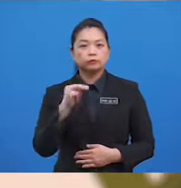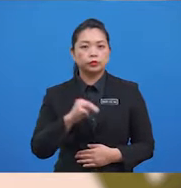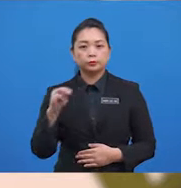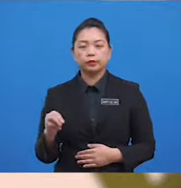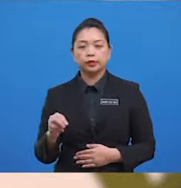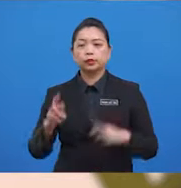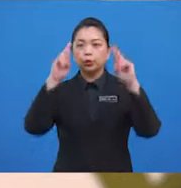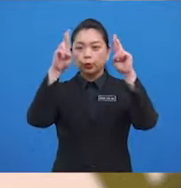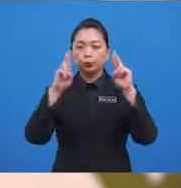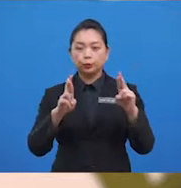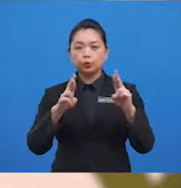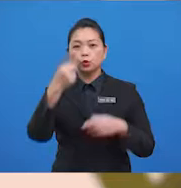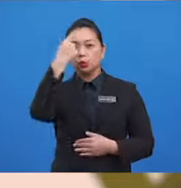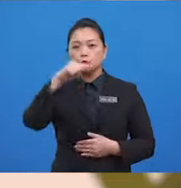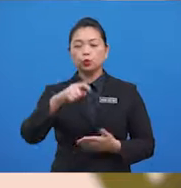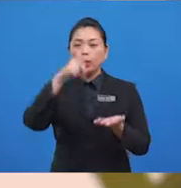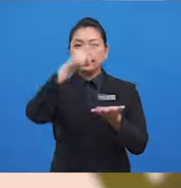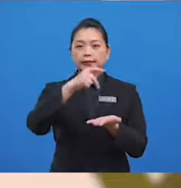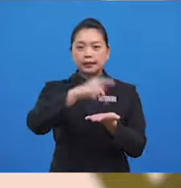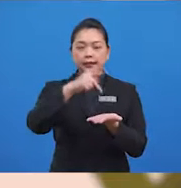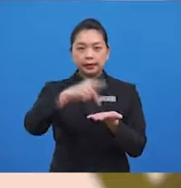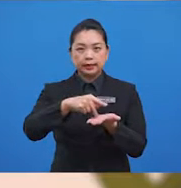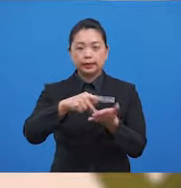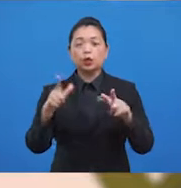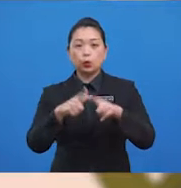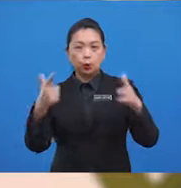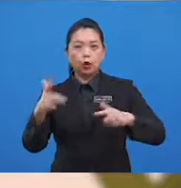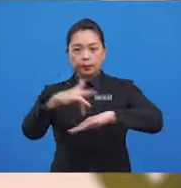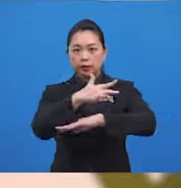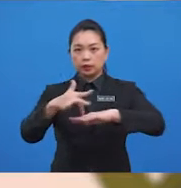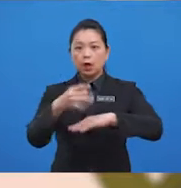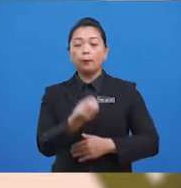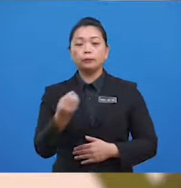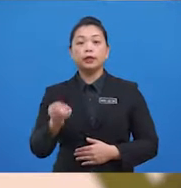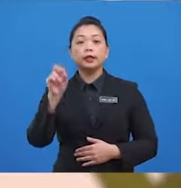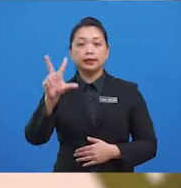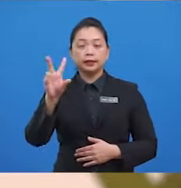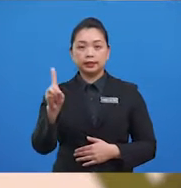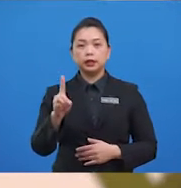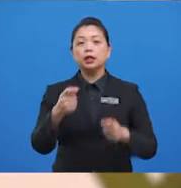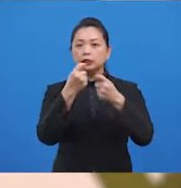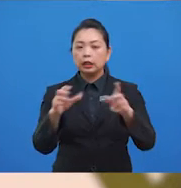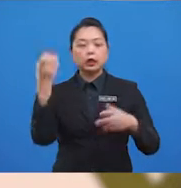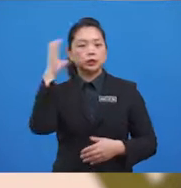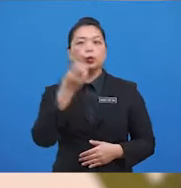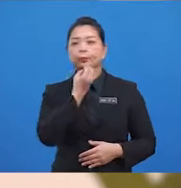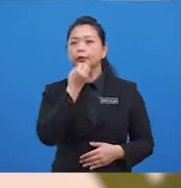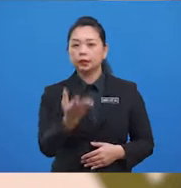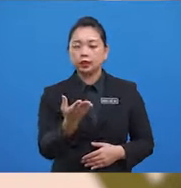Murid-murid, rumus untuk mengira luas permukaan bagi objek bentuk 3 dimensi telah cikgu